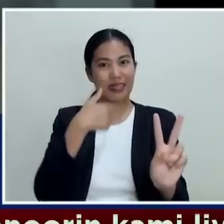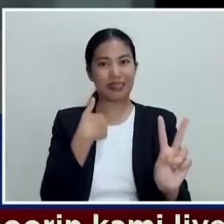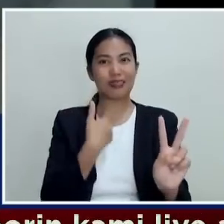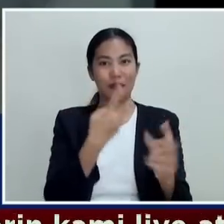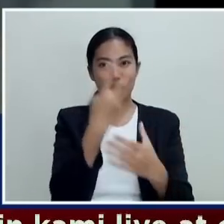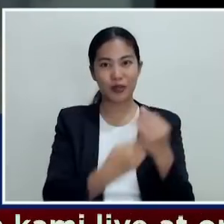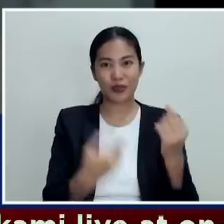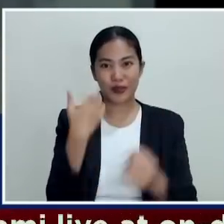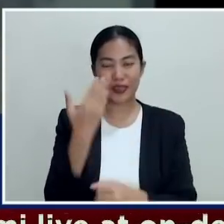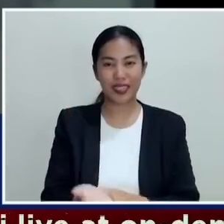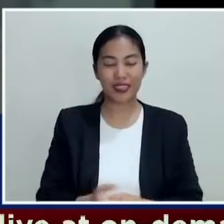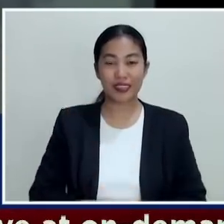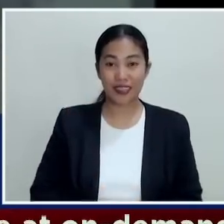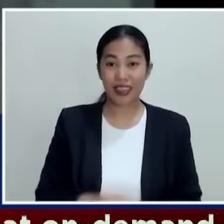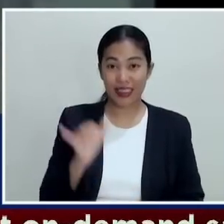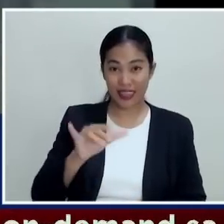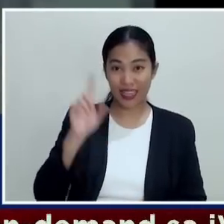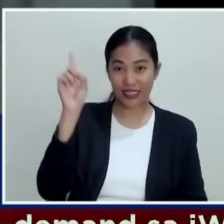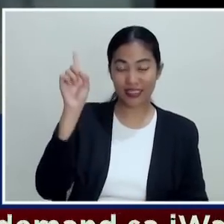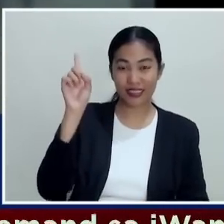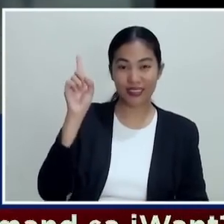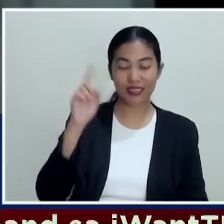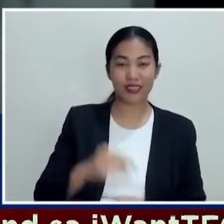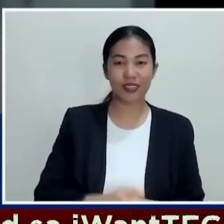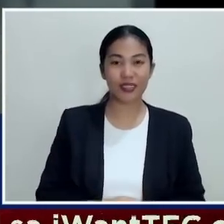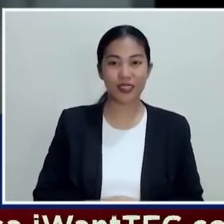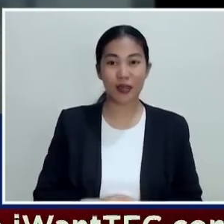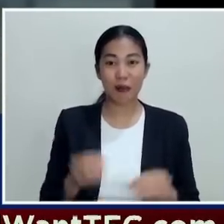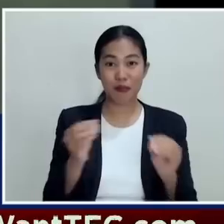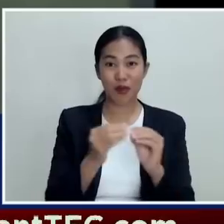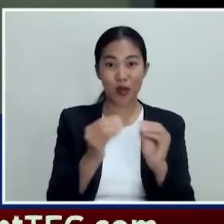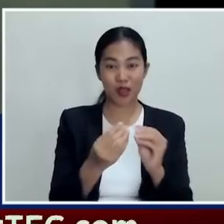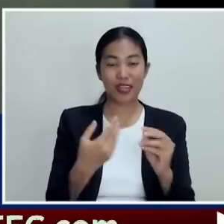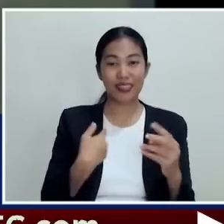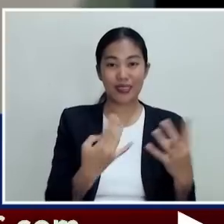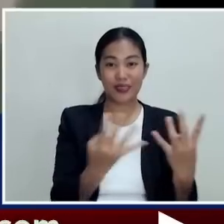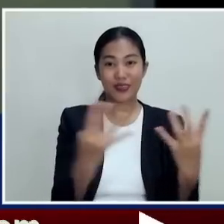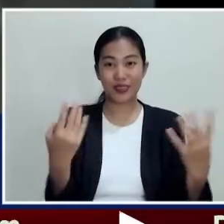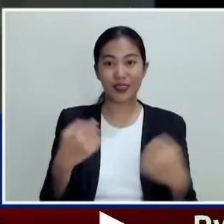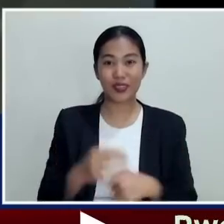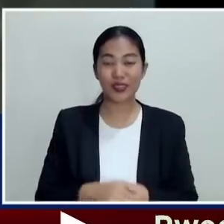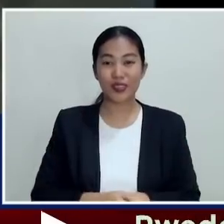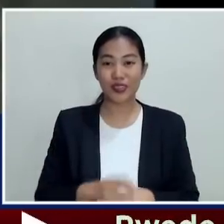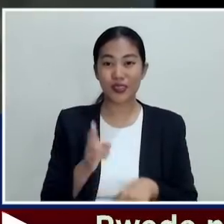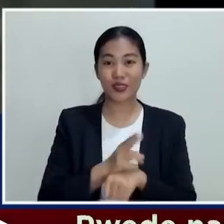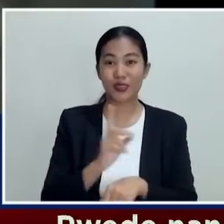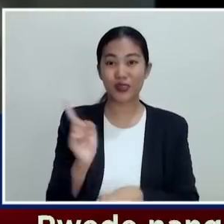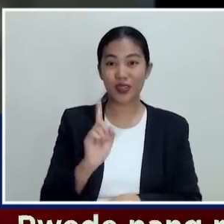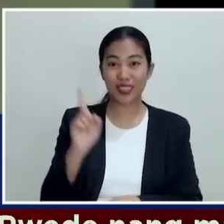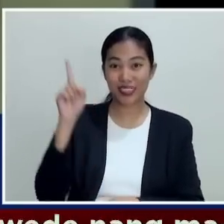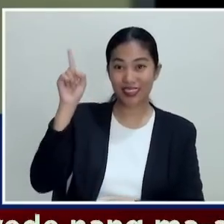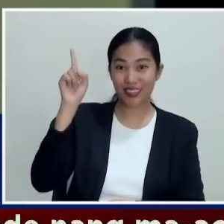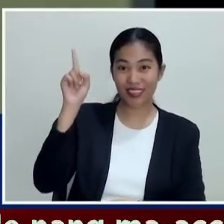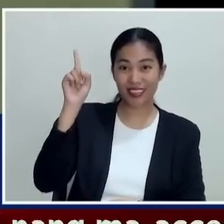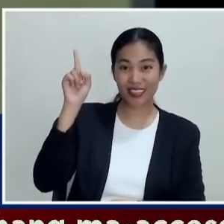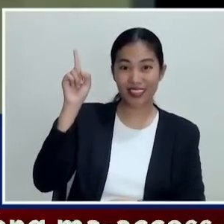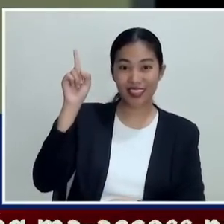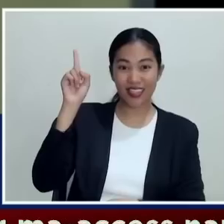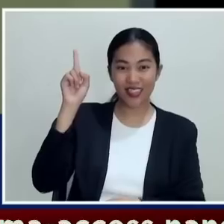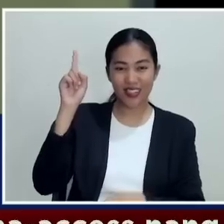At itong eksena na mas dumami pa ang kalaban kaya ginamitan na ng shredder o kudkuran.